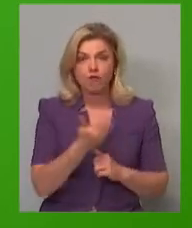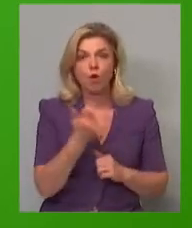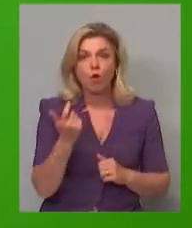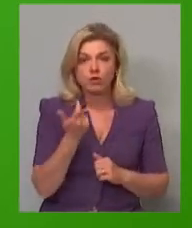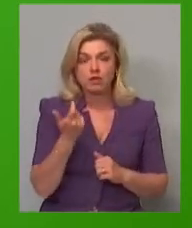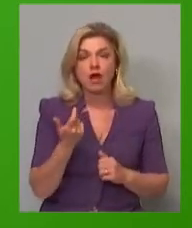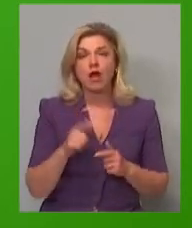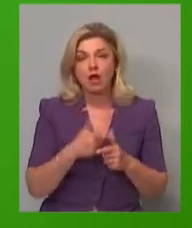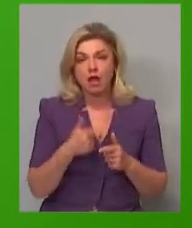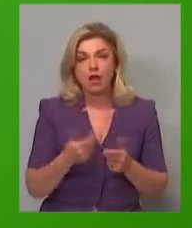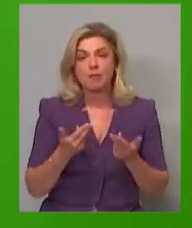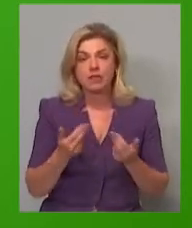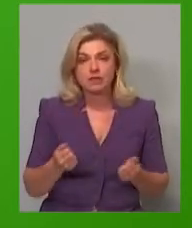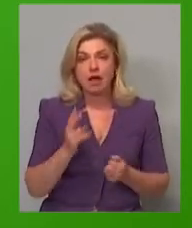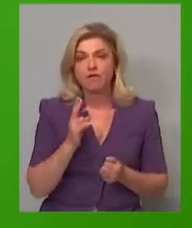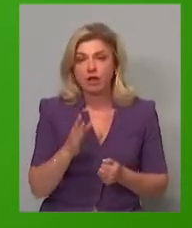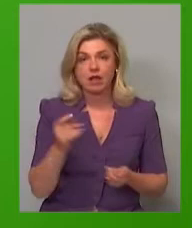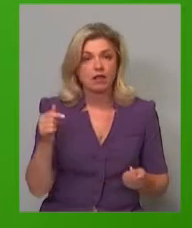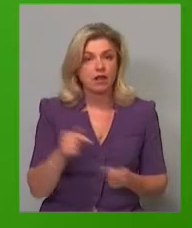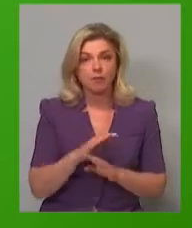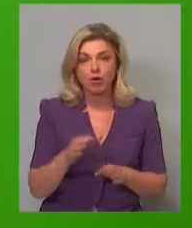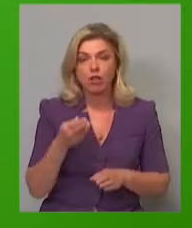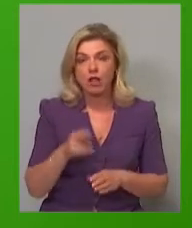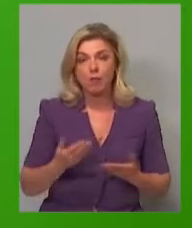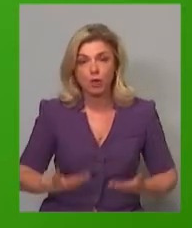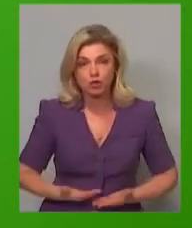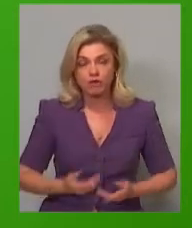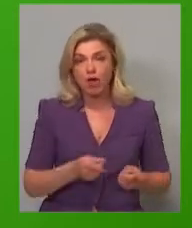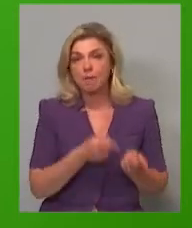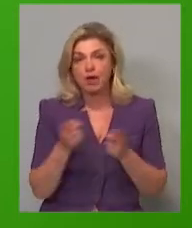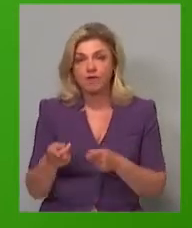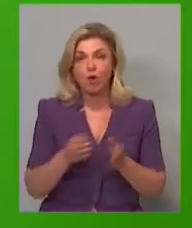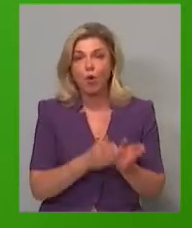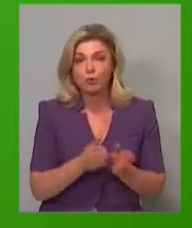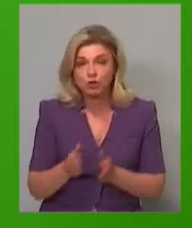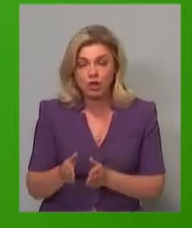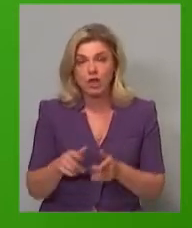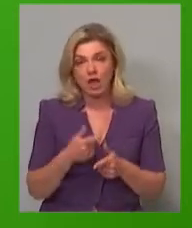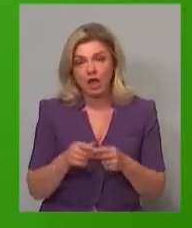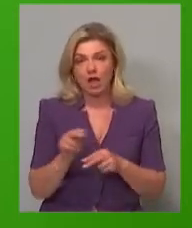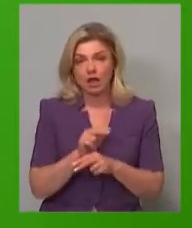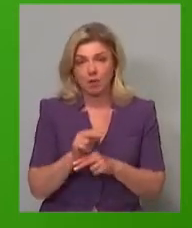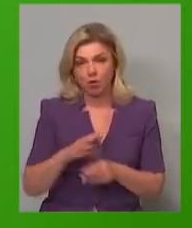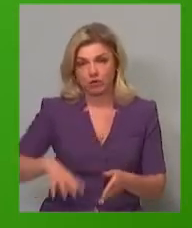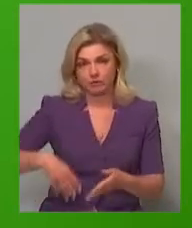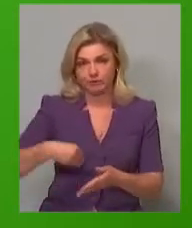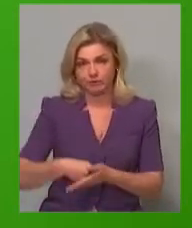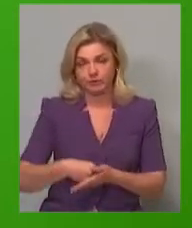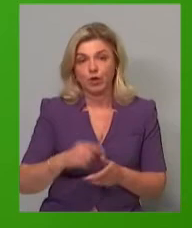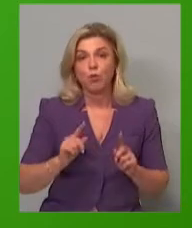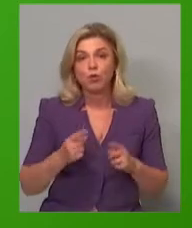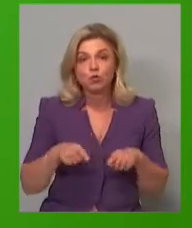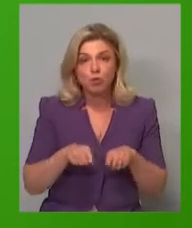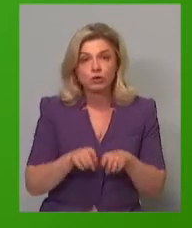квартиру непридатною для проживання та переїхати до гуртожитку, або ремонтувати її своїми силами. Чому так сталося, дізнавався